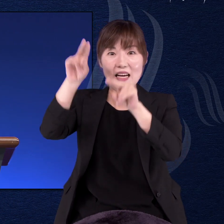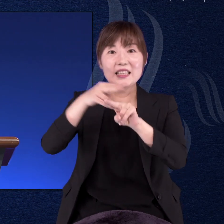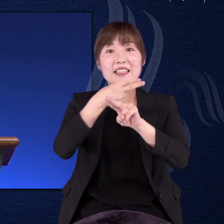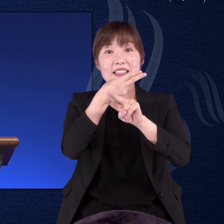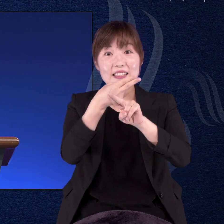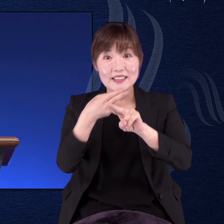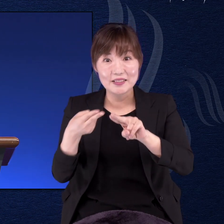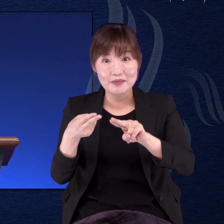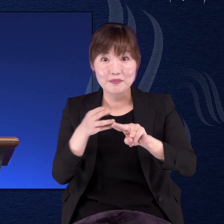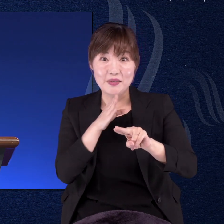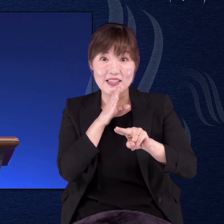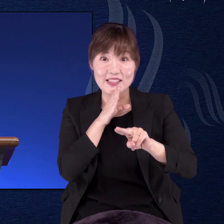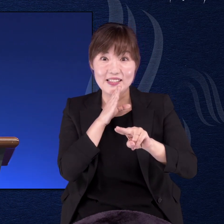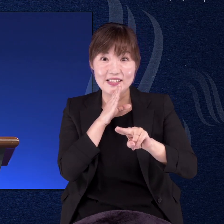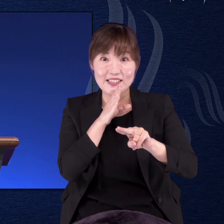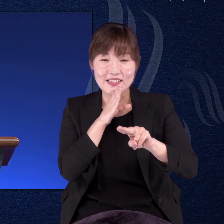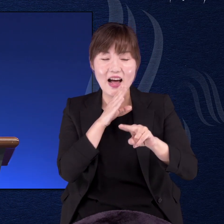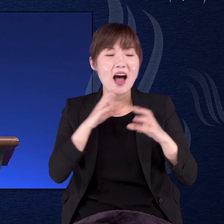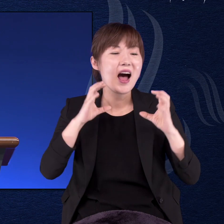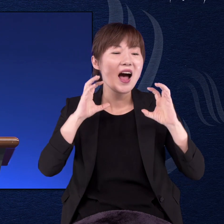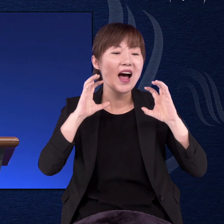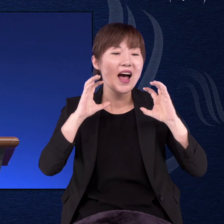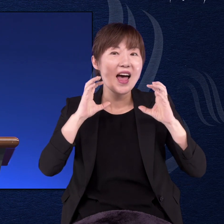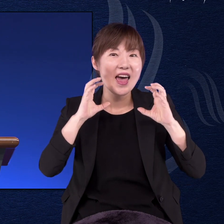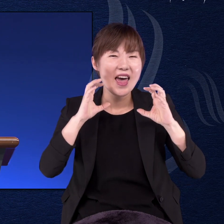아이들 예쁠 때 한번 떠올려 보세요.